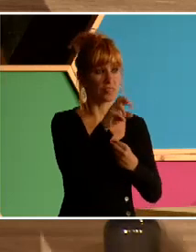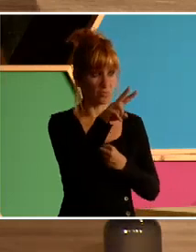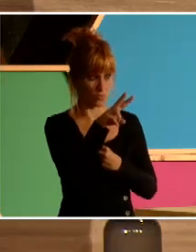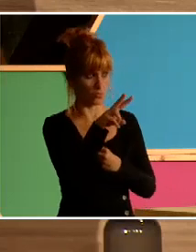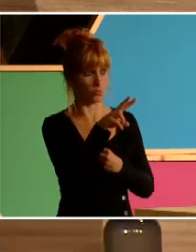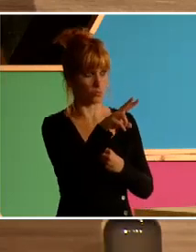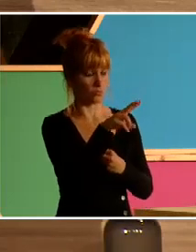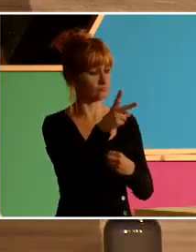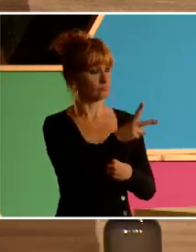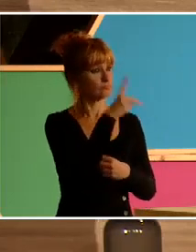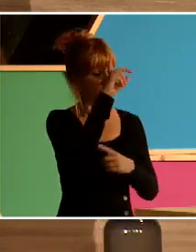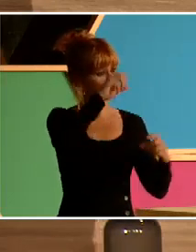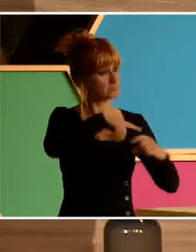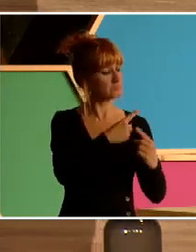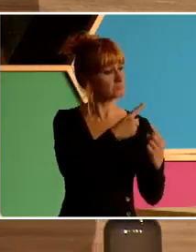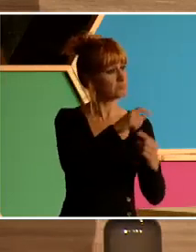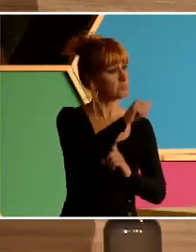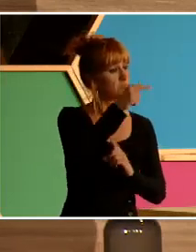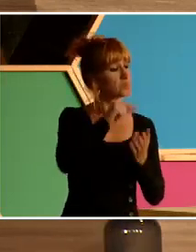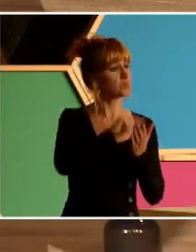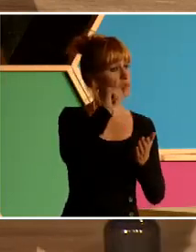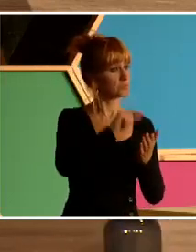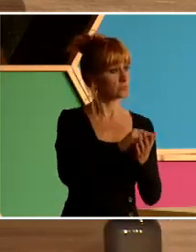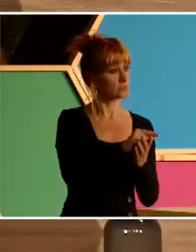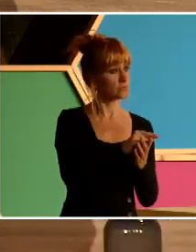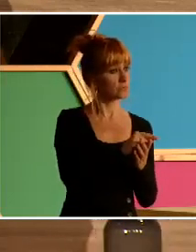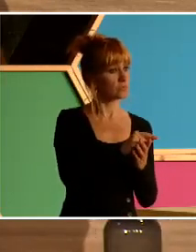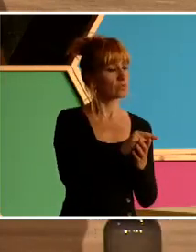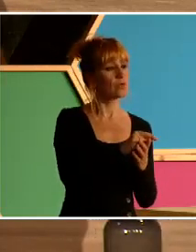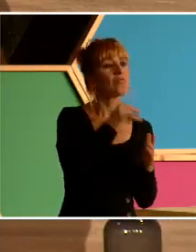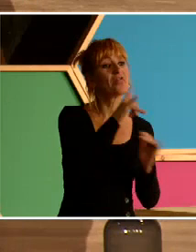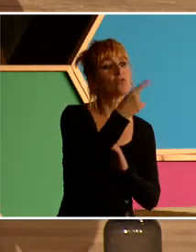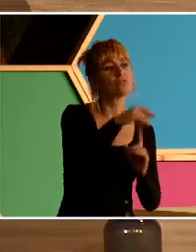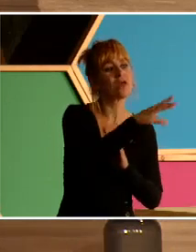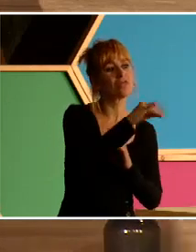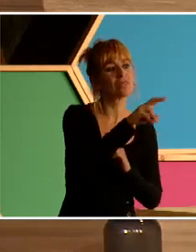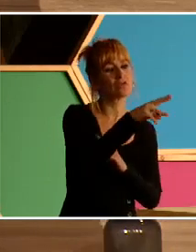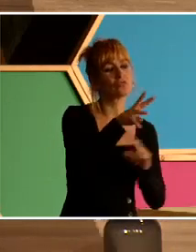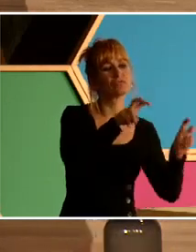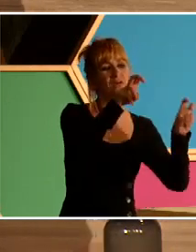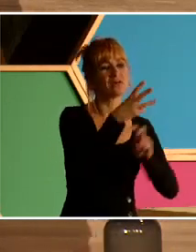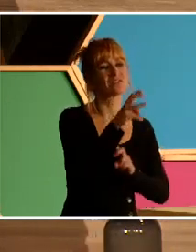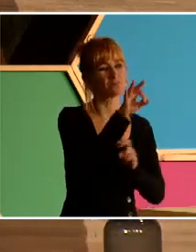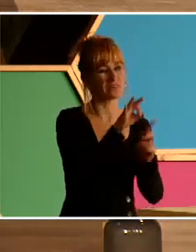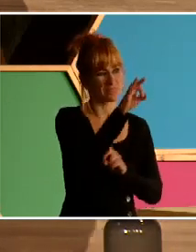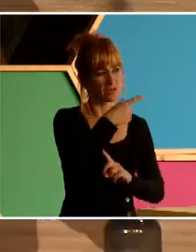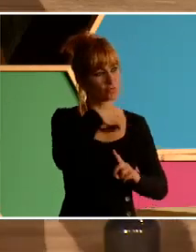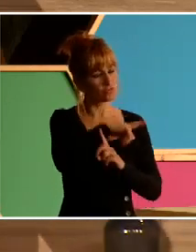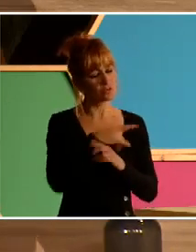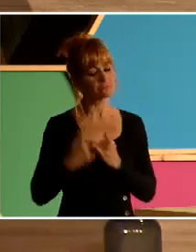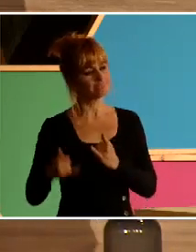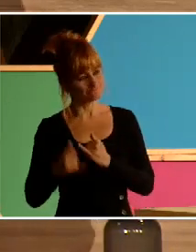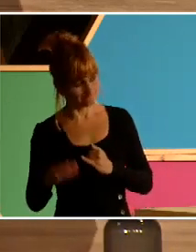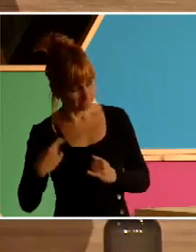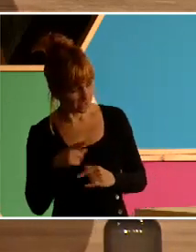ser retirar l'acusació contra Convergència i Unió pel cas del 3%. I nosaltres vam fer aquesta batalla de tornar